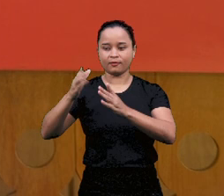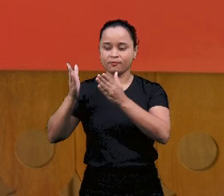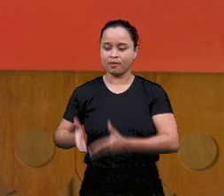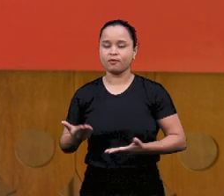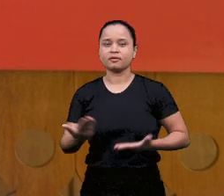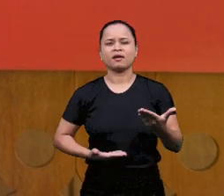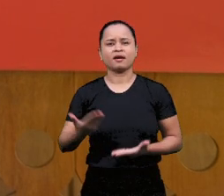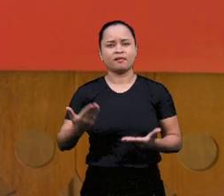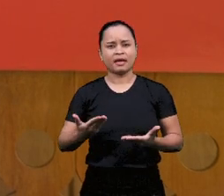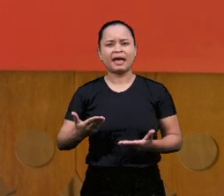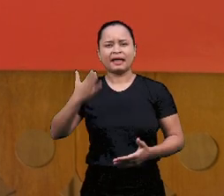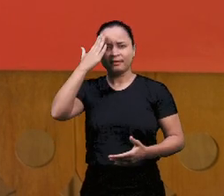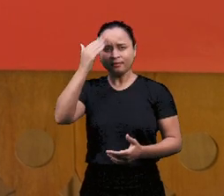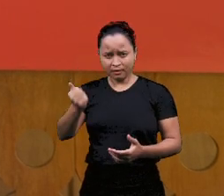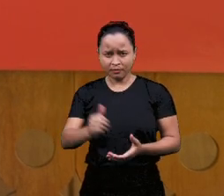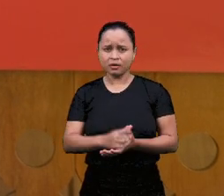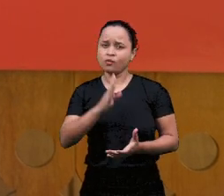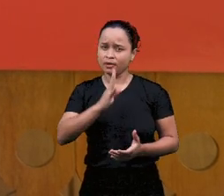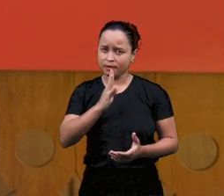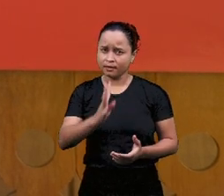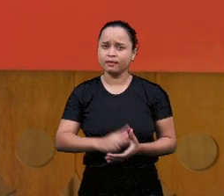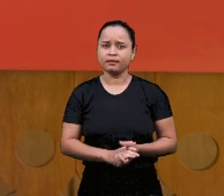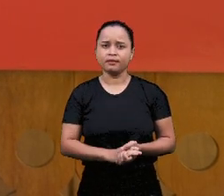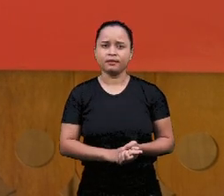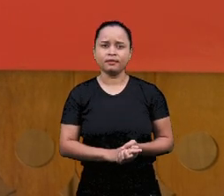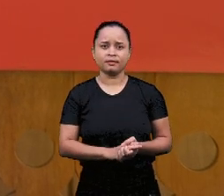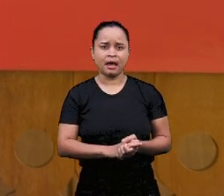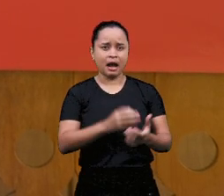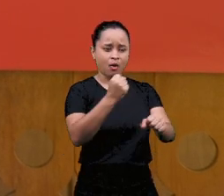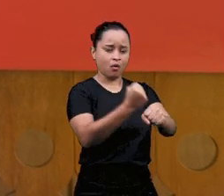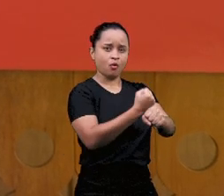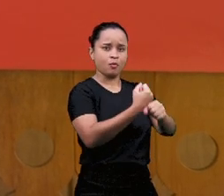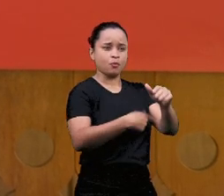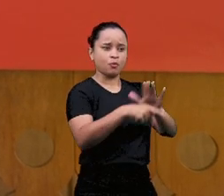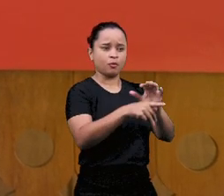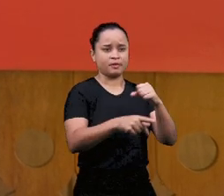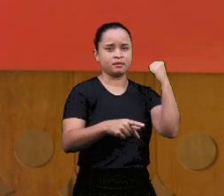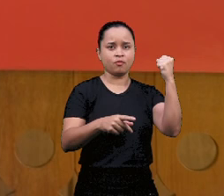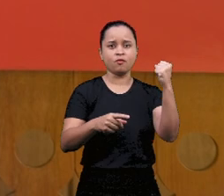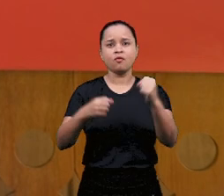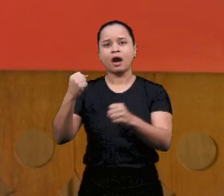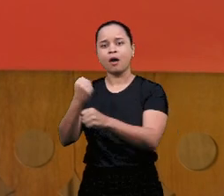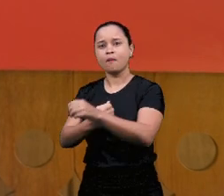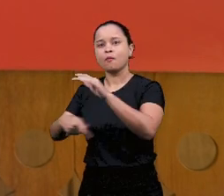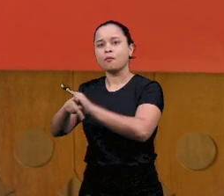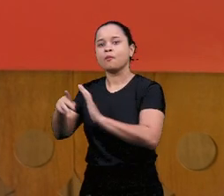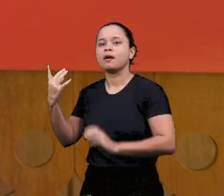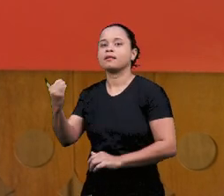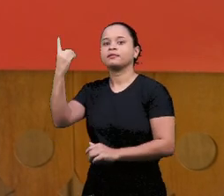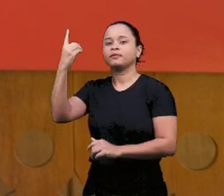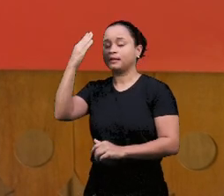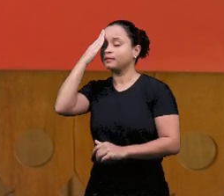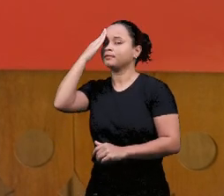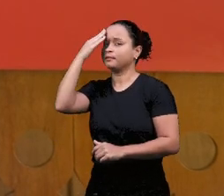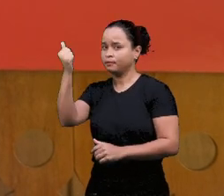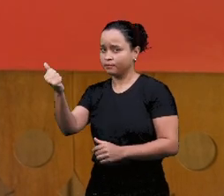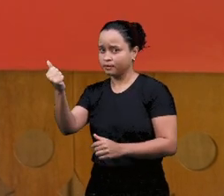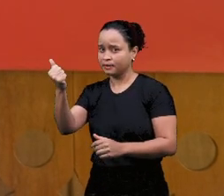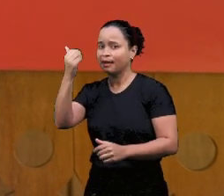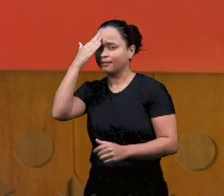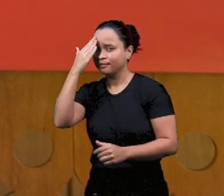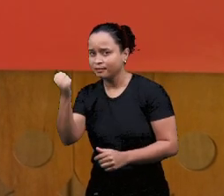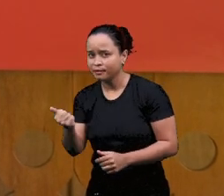se trouve l'œuvre de Saül et elle sait où se trouve l'œuvre de David. Elle sait que la délivrance se trouve dans l'œuvre de